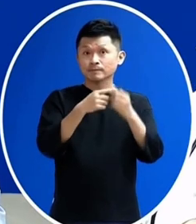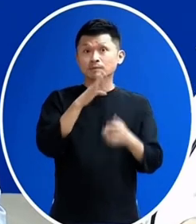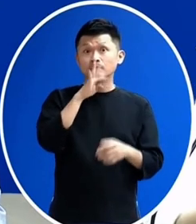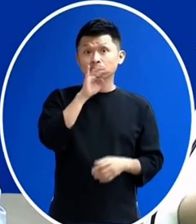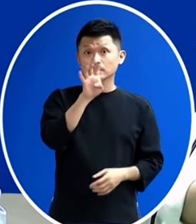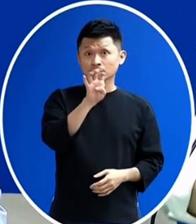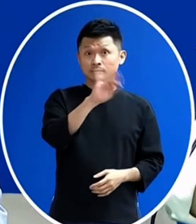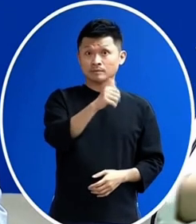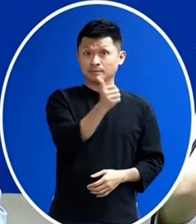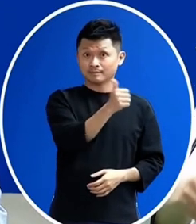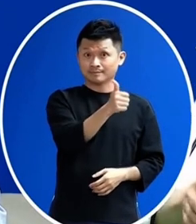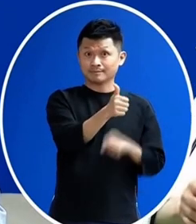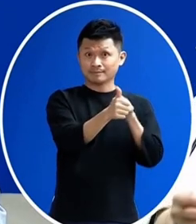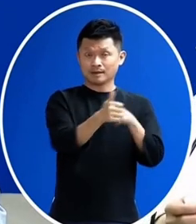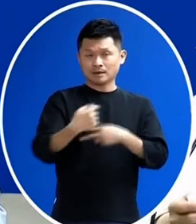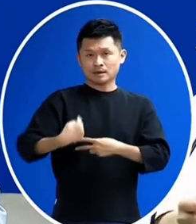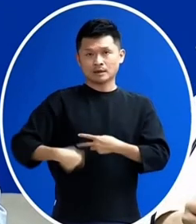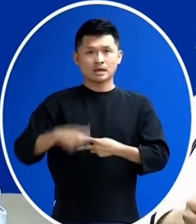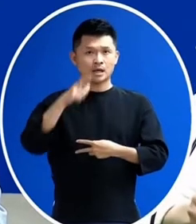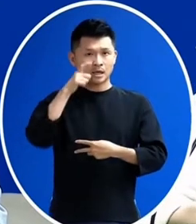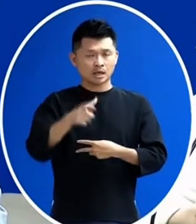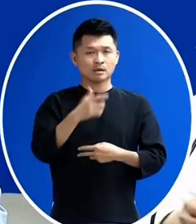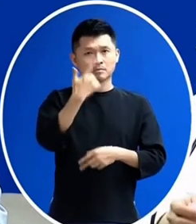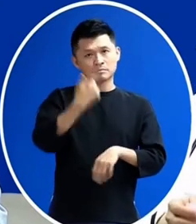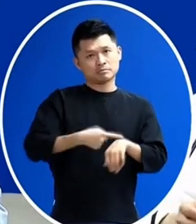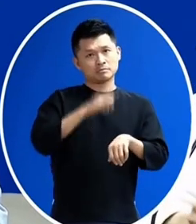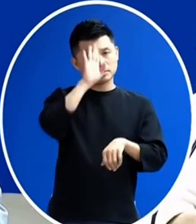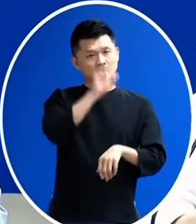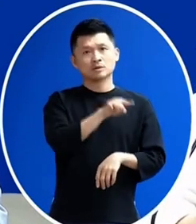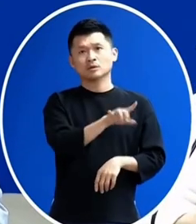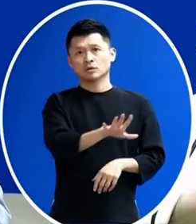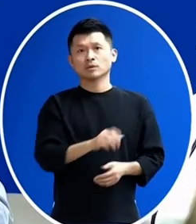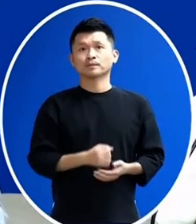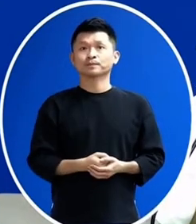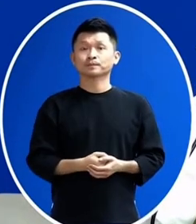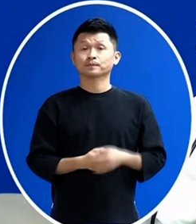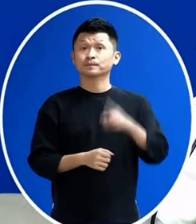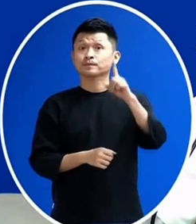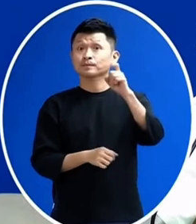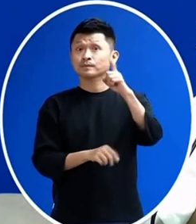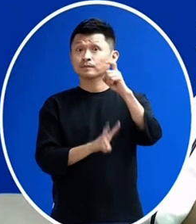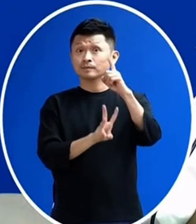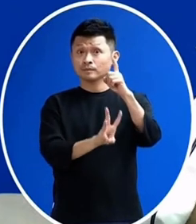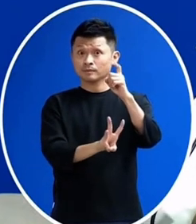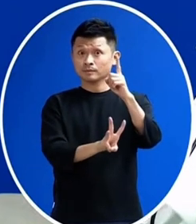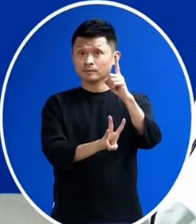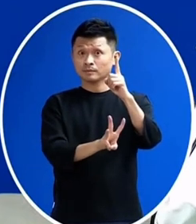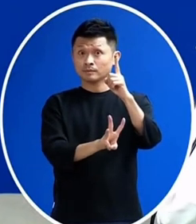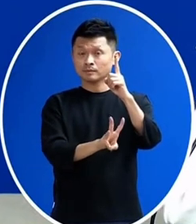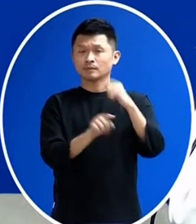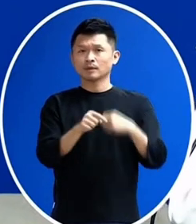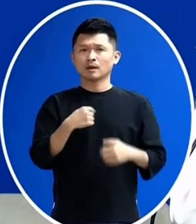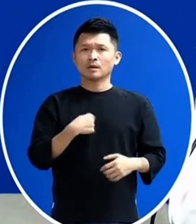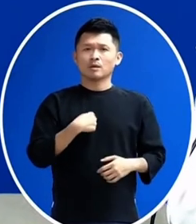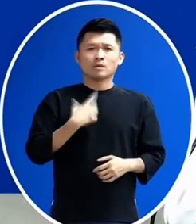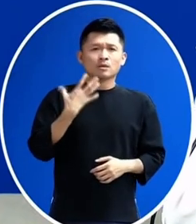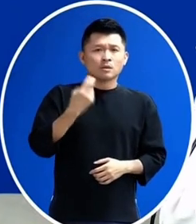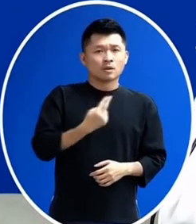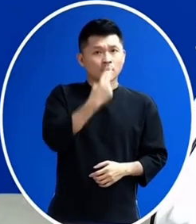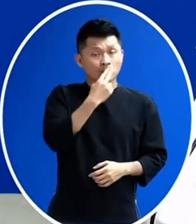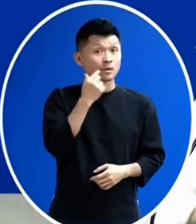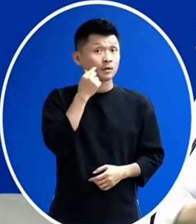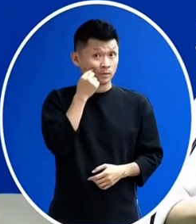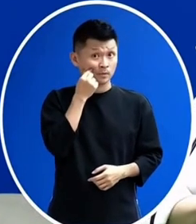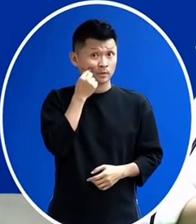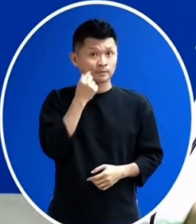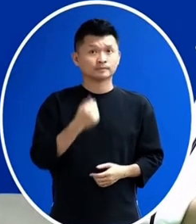多岁男性是有肝硬化的慢性病史，那他在11月3号的时候，因为有这个胸痛呼吸困难的